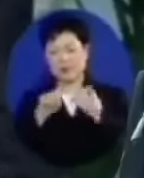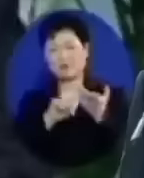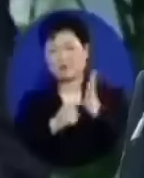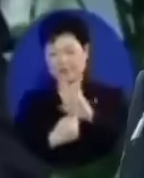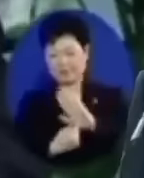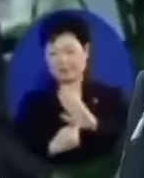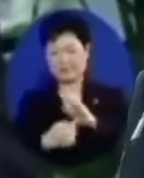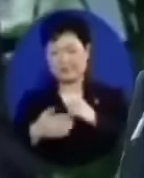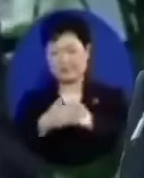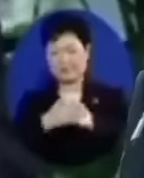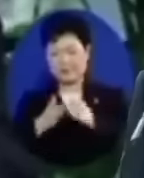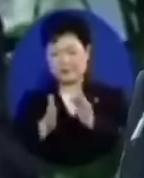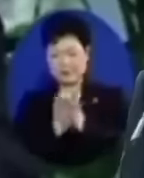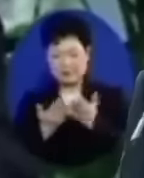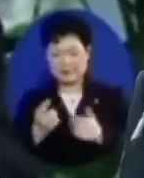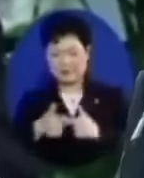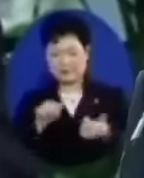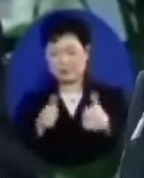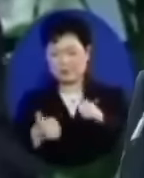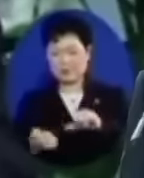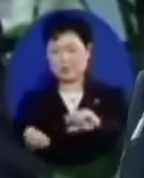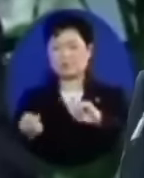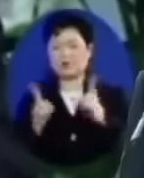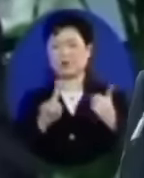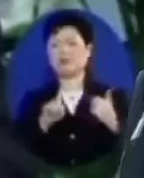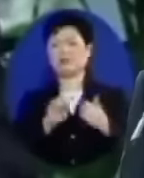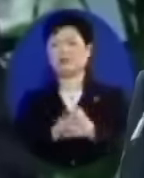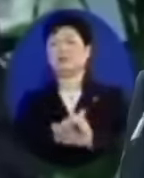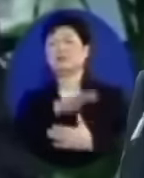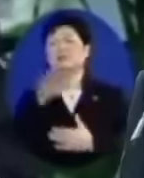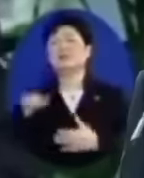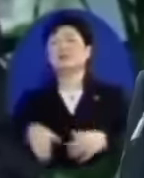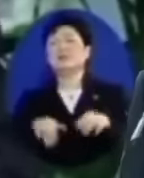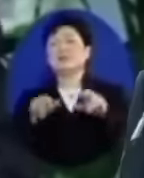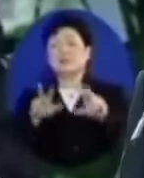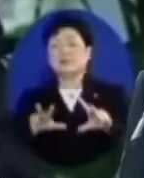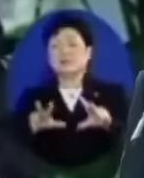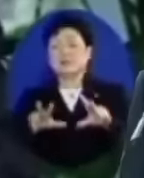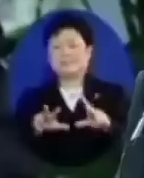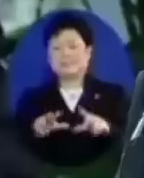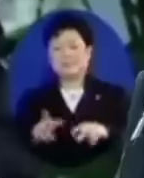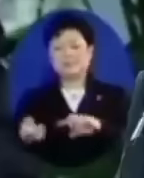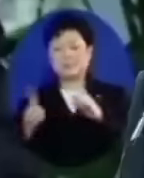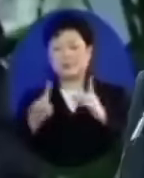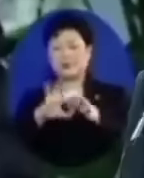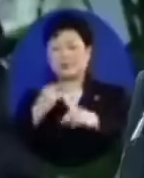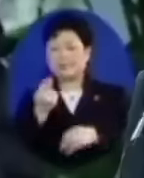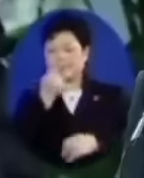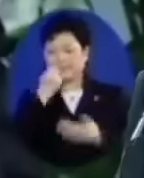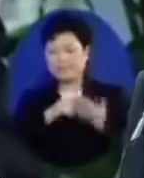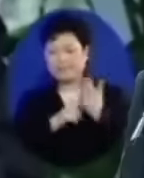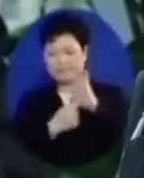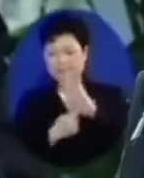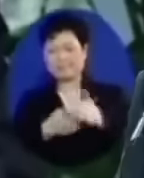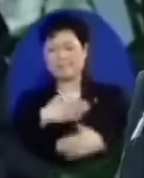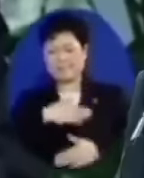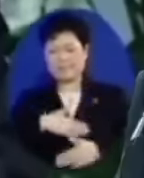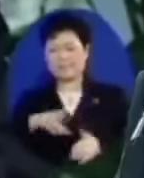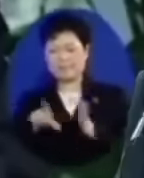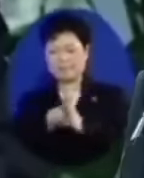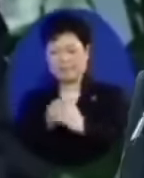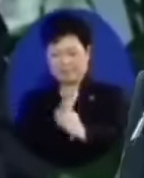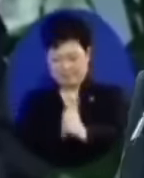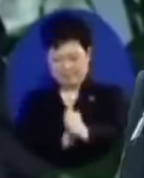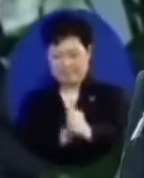그러므로 실제로 예수님의 죽었다가 부활하시면 우리 현실 생활 속에도 부활의 생명으로 나타난 것을 알고 믿어야 되는